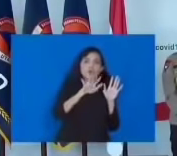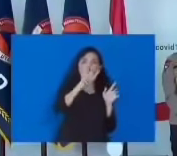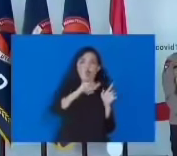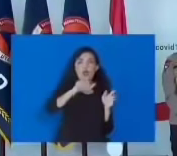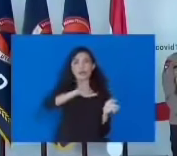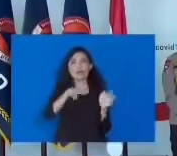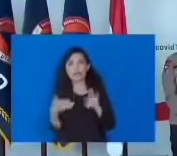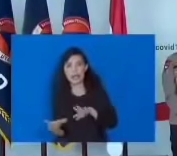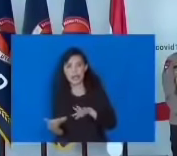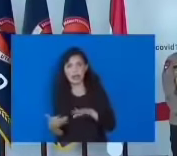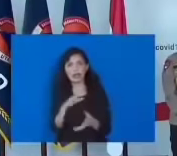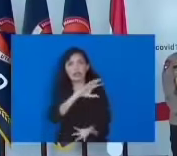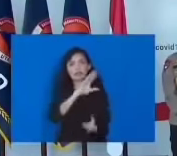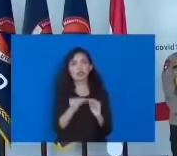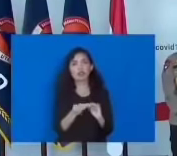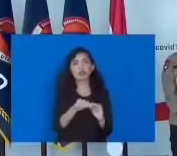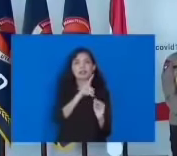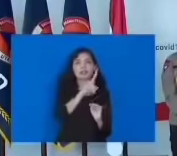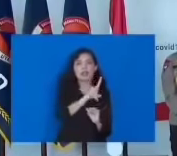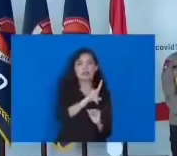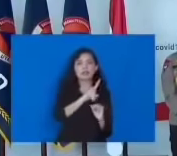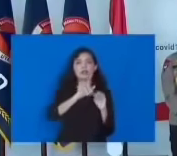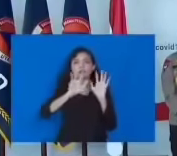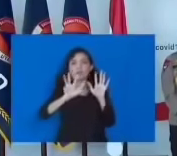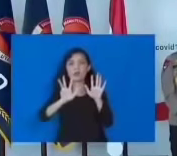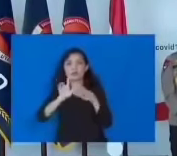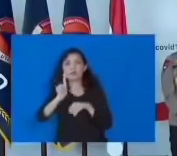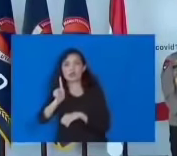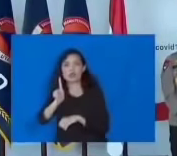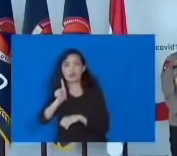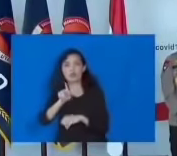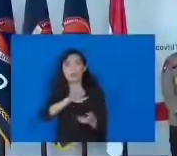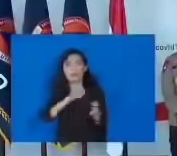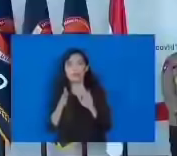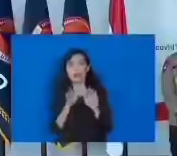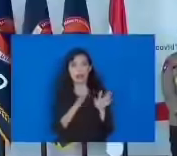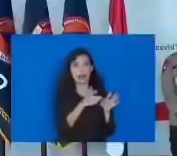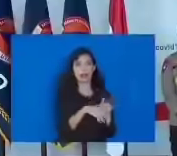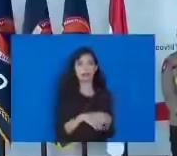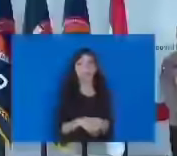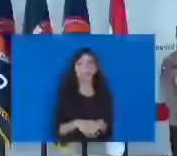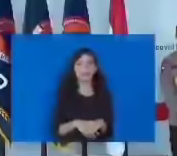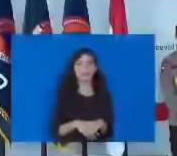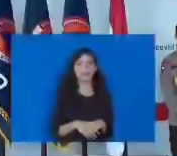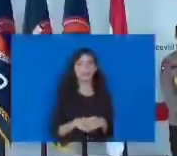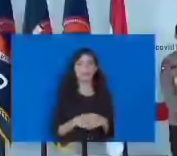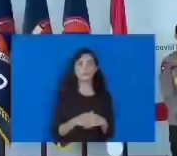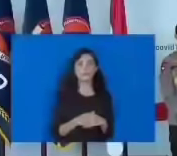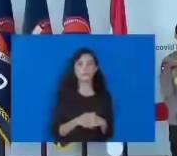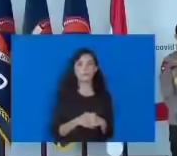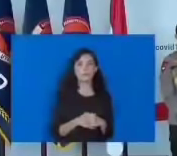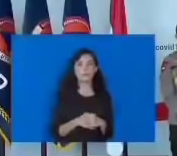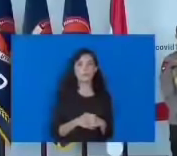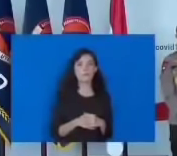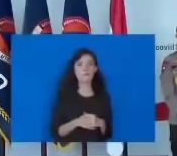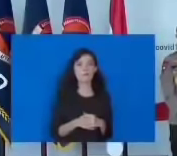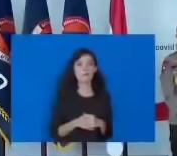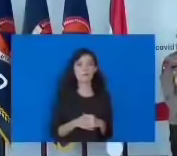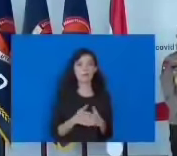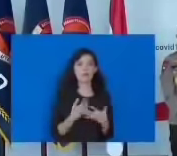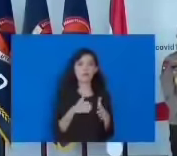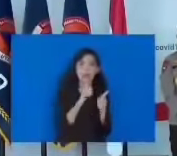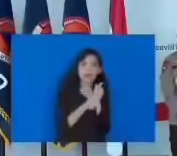191 meninggal. Kami sudah melaksanakan pemeriksaan molekuler